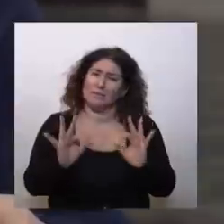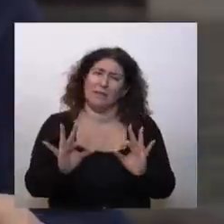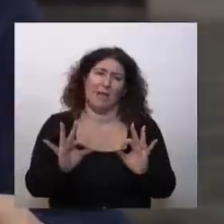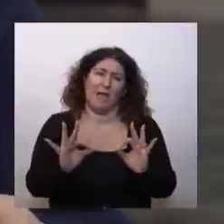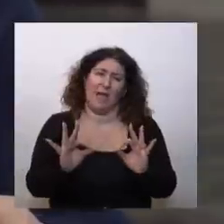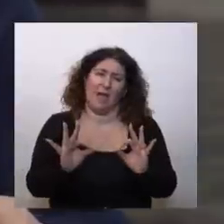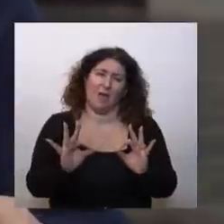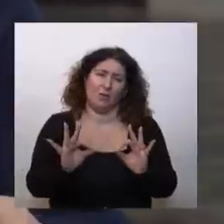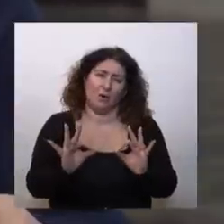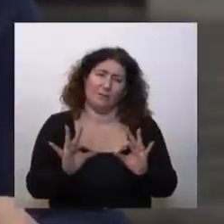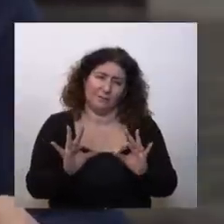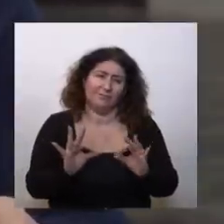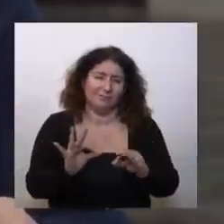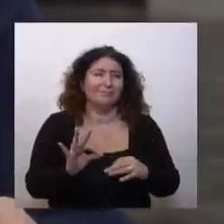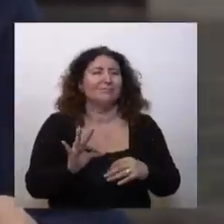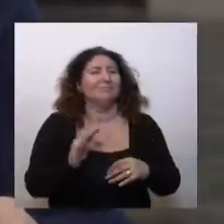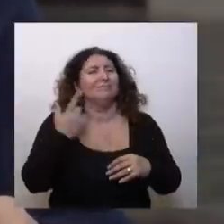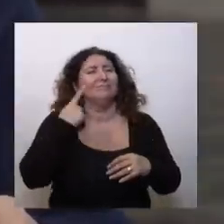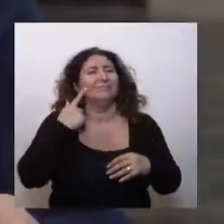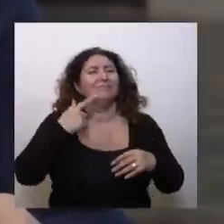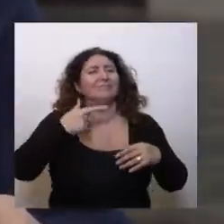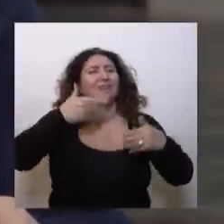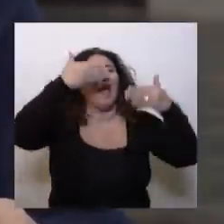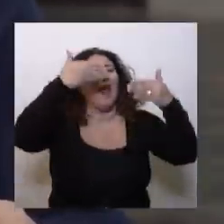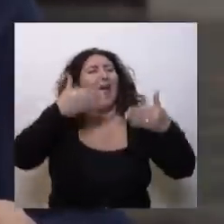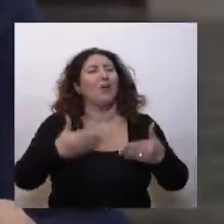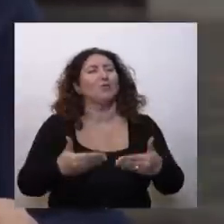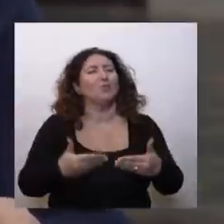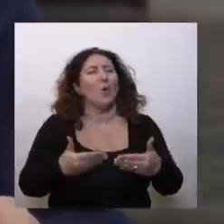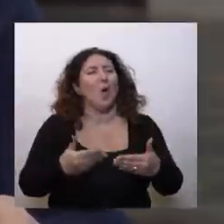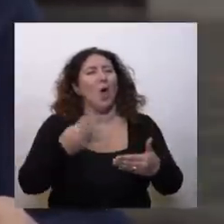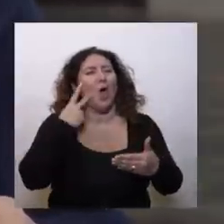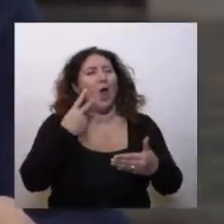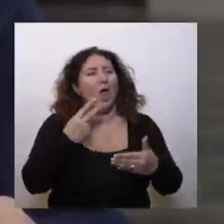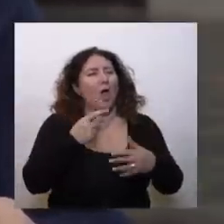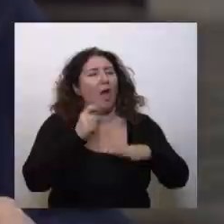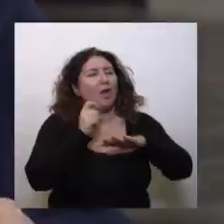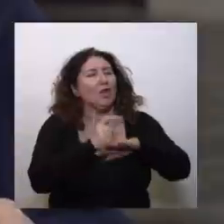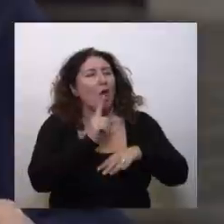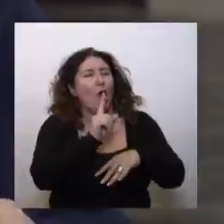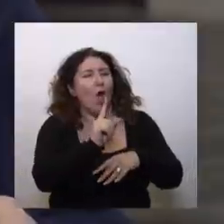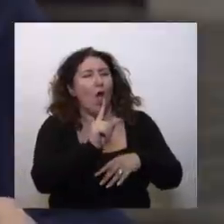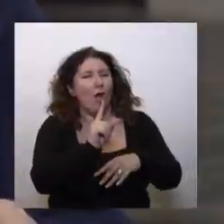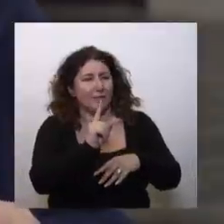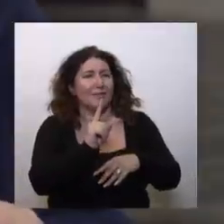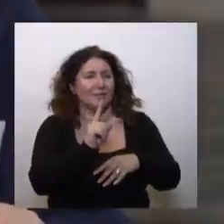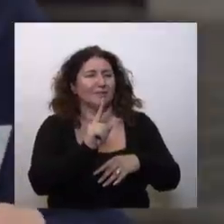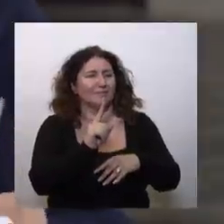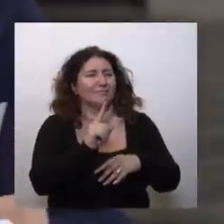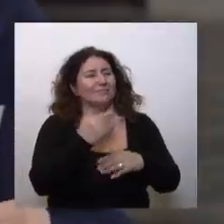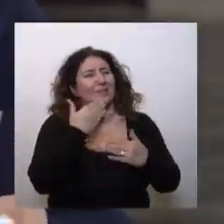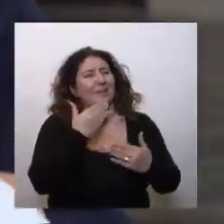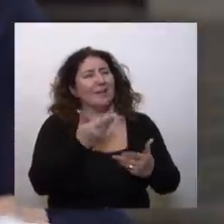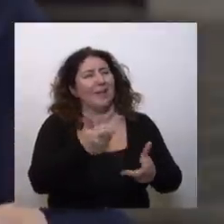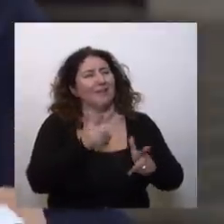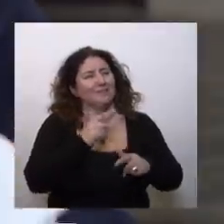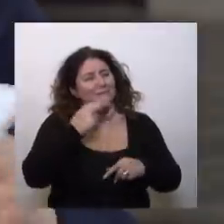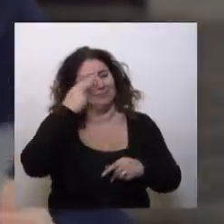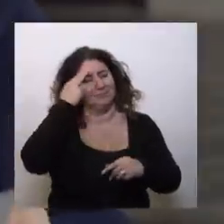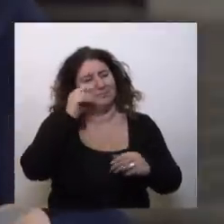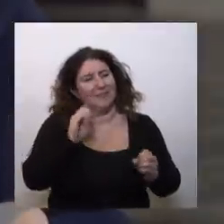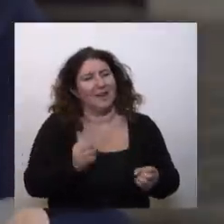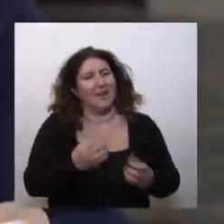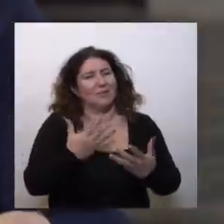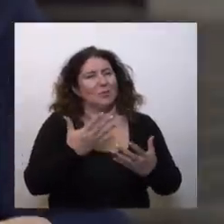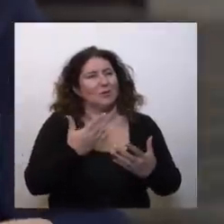chiodi impresso sul lenzuolo, testimone silenzioso della tua resurrezione, mi riporta ai passi